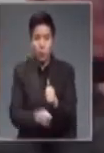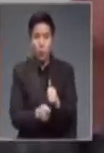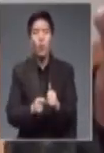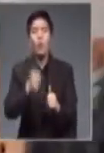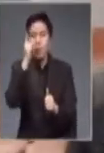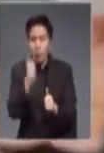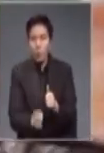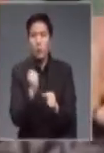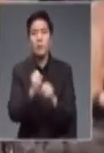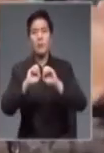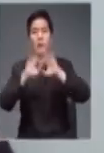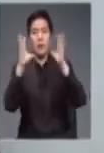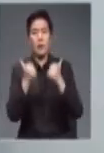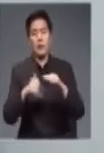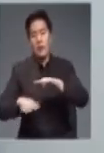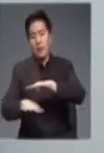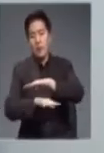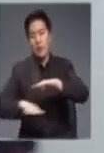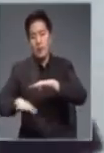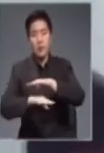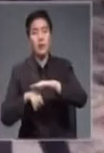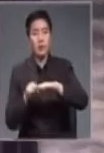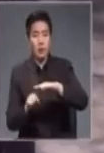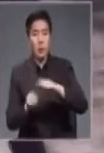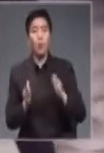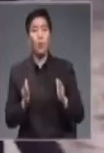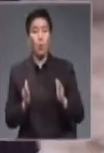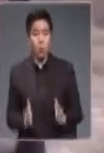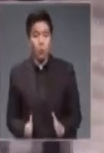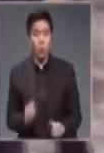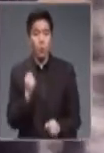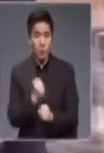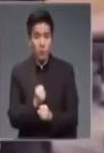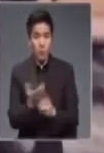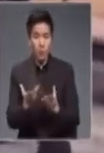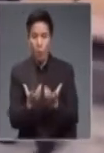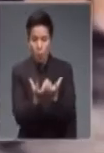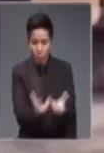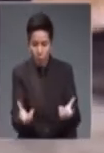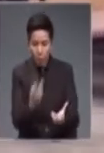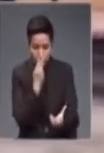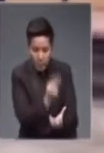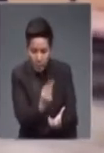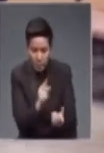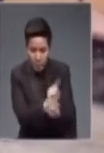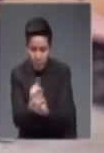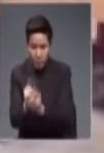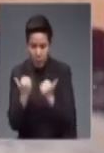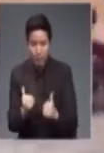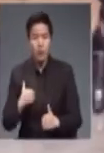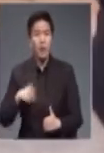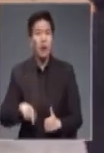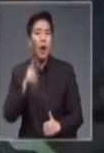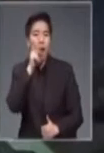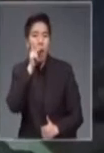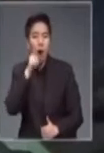ณที่ได้ทรงห่วงใยพี่น้องประชาชนในทุกพื้นที่อย่างลึกซึ้งขอให้นำองค์ความรู้ที่มหาวิทยาลัยราชภัฏมีอยู่เข้าไปช่วยยกระดับ